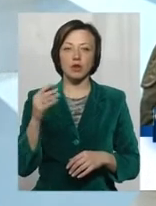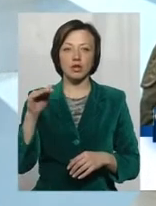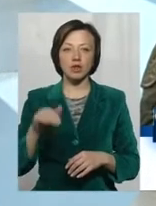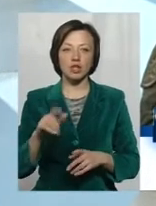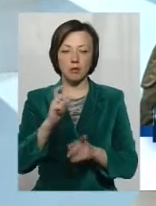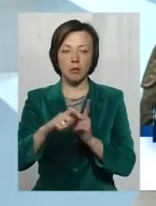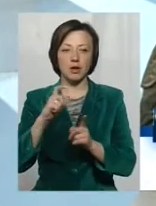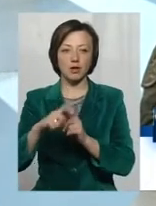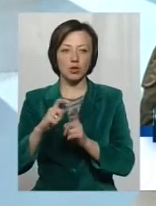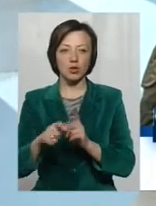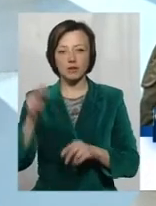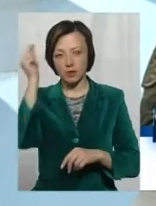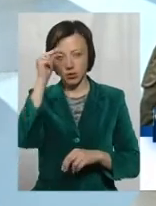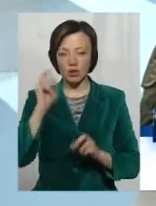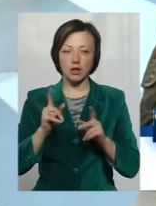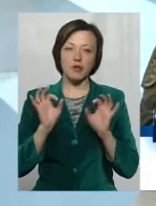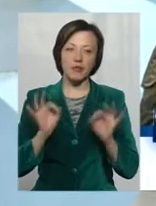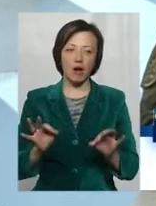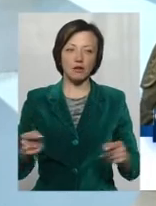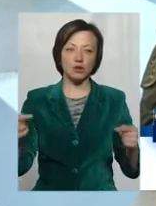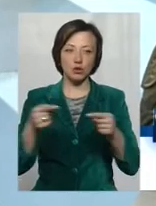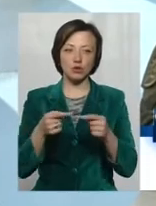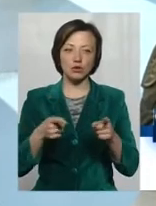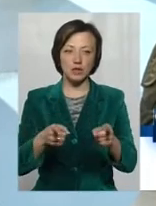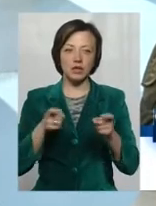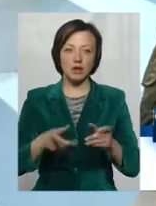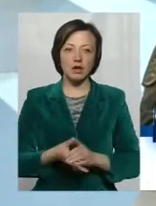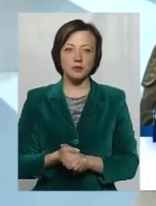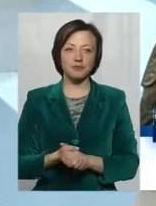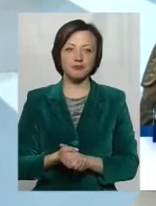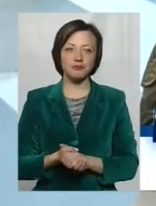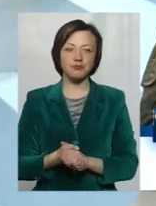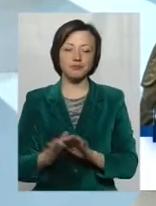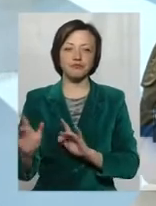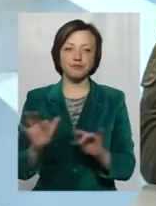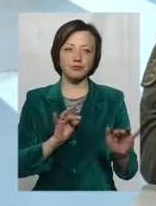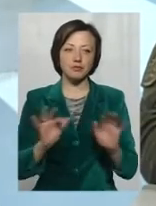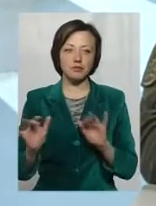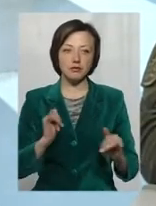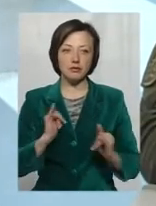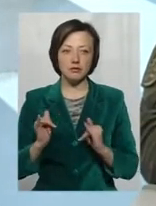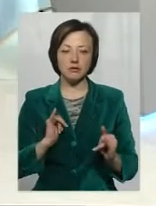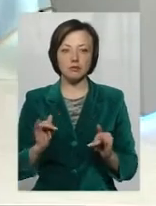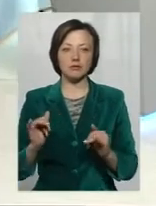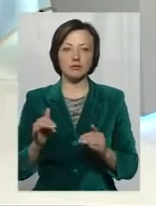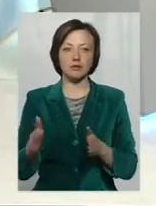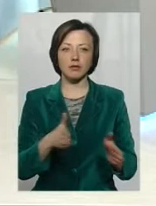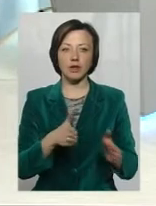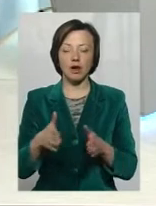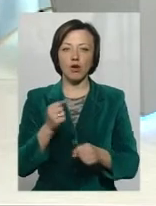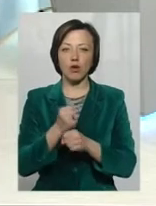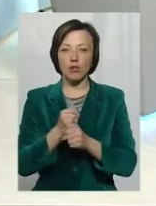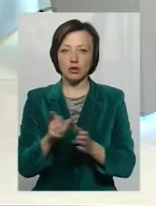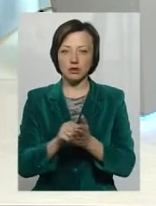він навчається, як правильно і саме головне точно стріляти. Це тактична підготовка, це робота з картою,